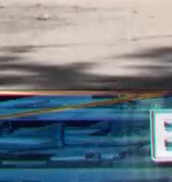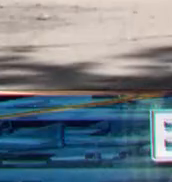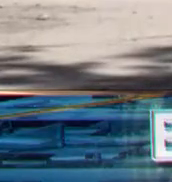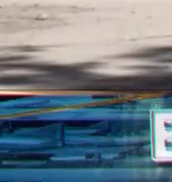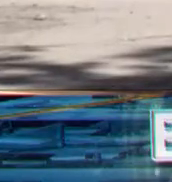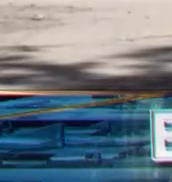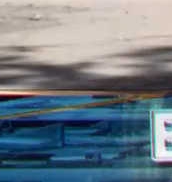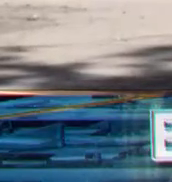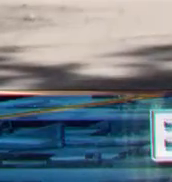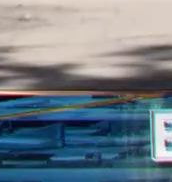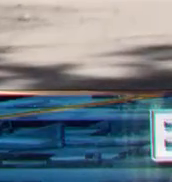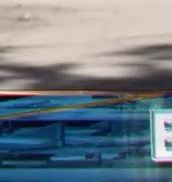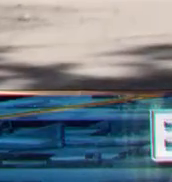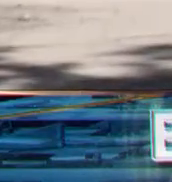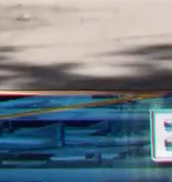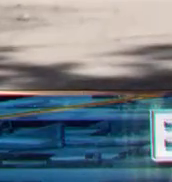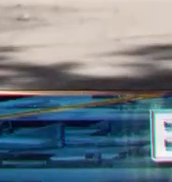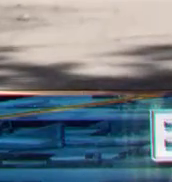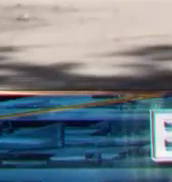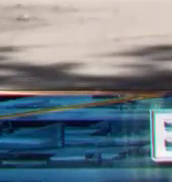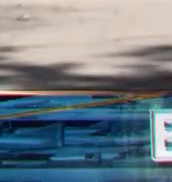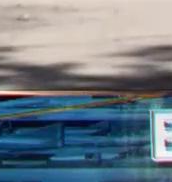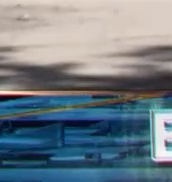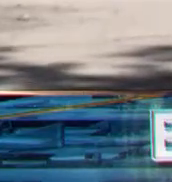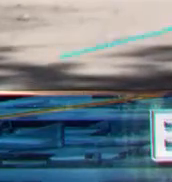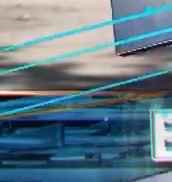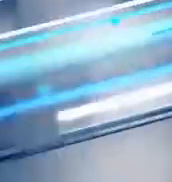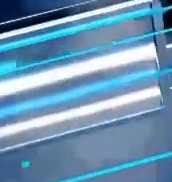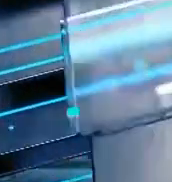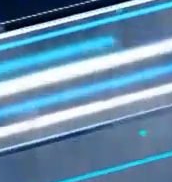тұр. Ол жерде жаңағы орталық оттегі де болады.